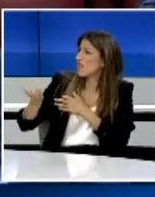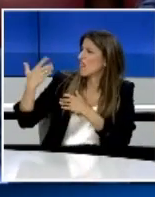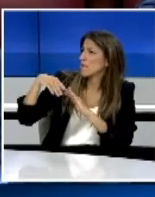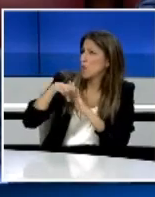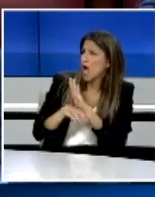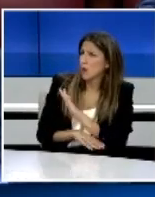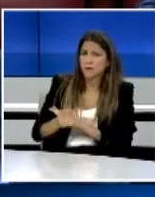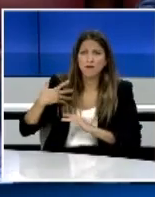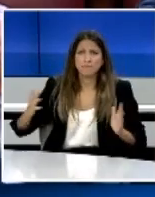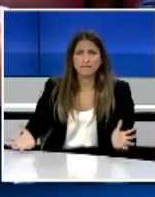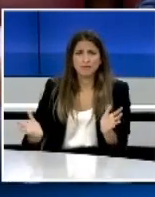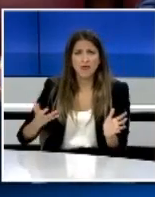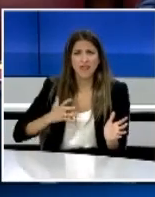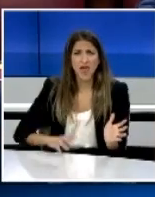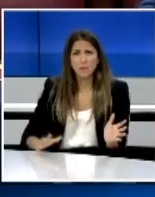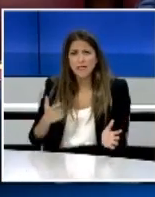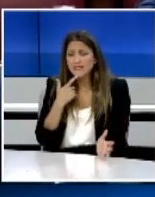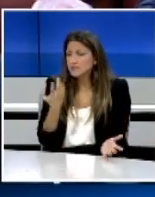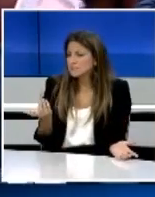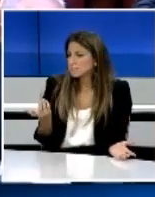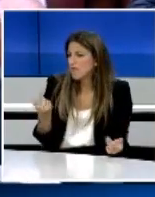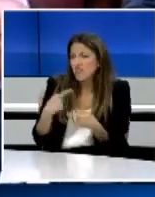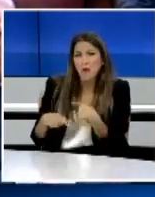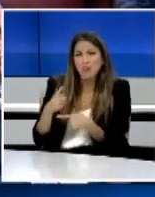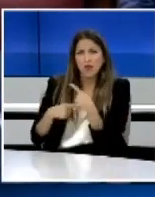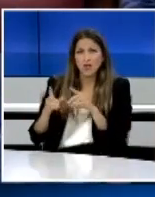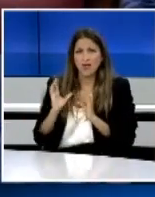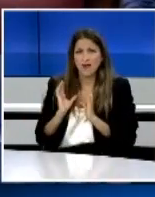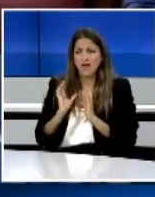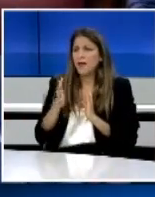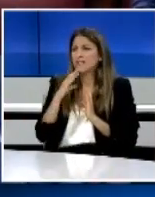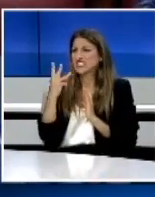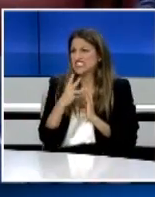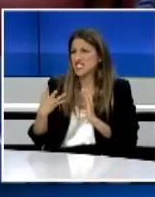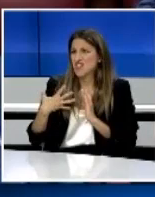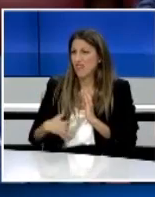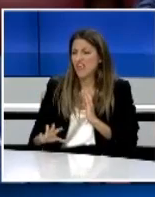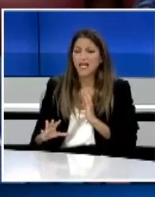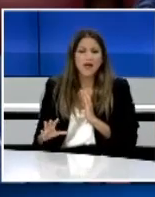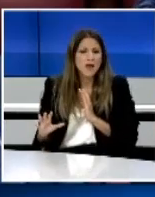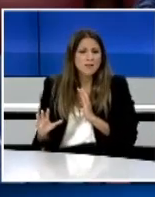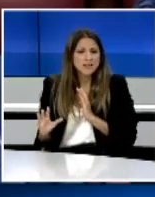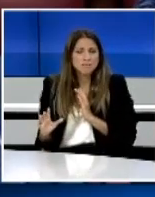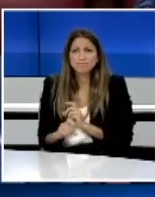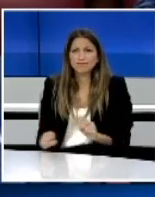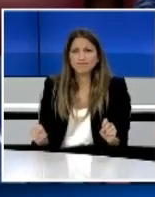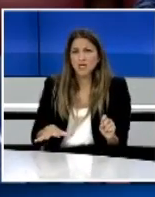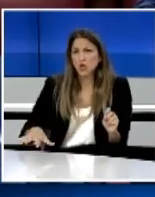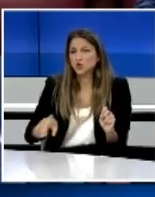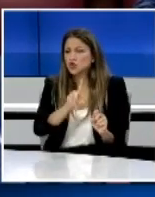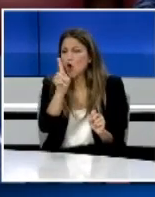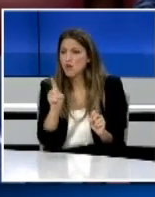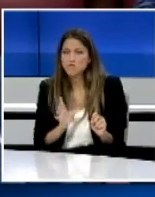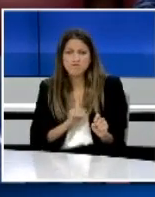εμείς θέλουμε να μην υπάρχει καμία ρύθμιση στην οικονομική και κοινωνική ζωή της πόλης, ότι δήθεν εμείς είμαστε με